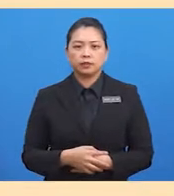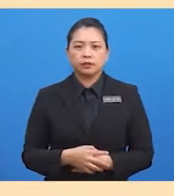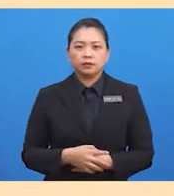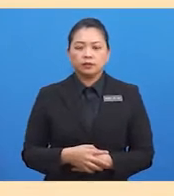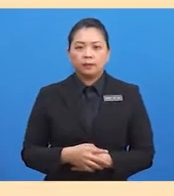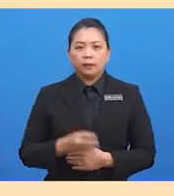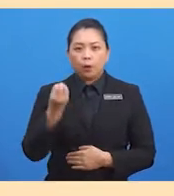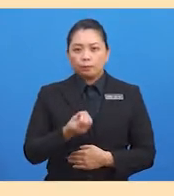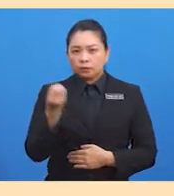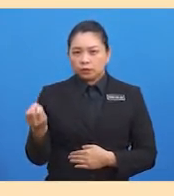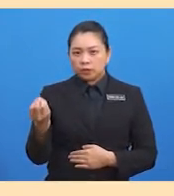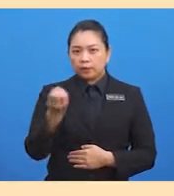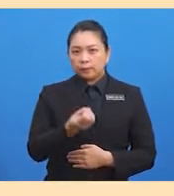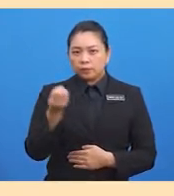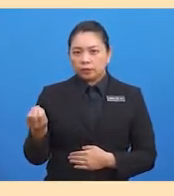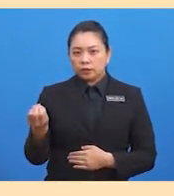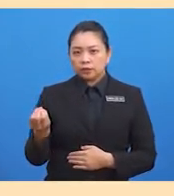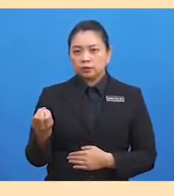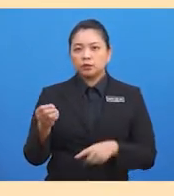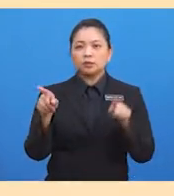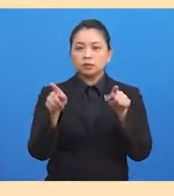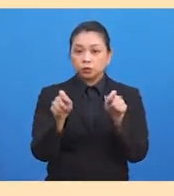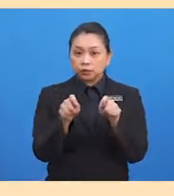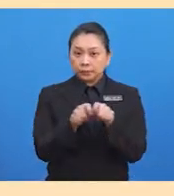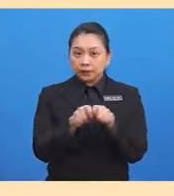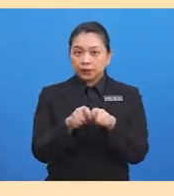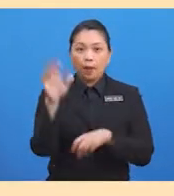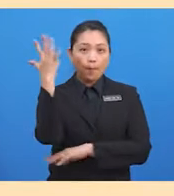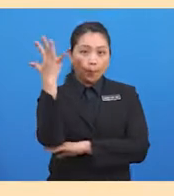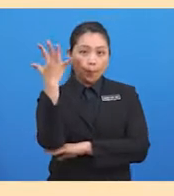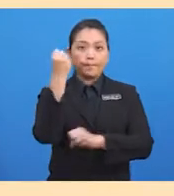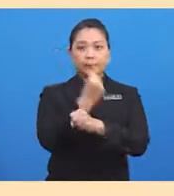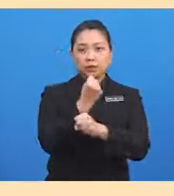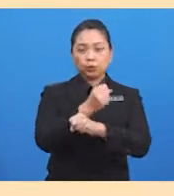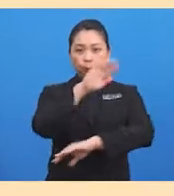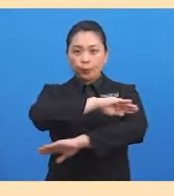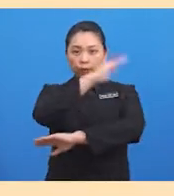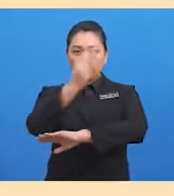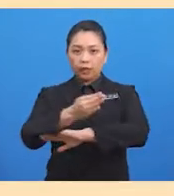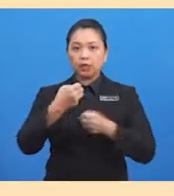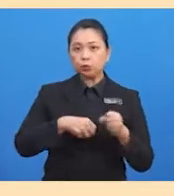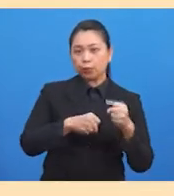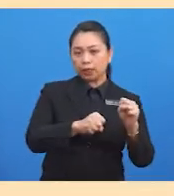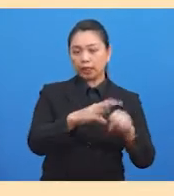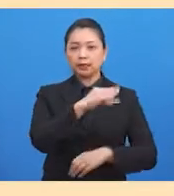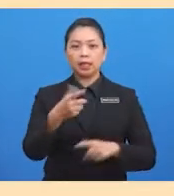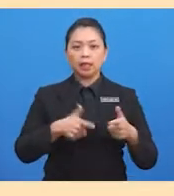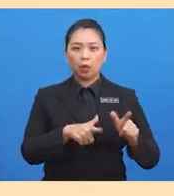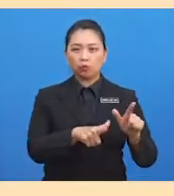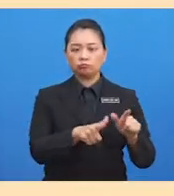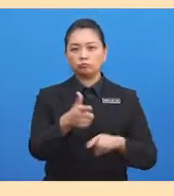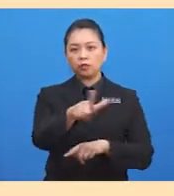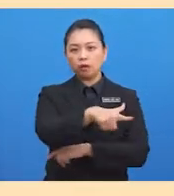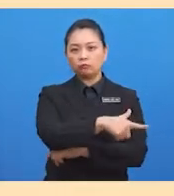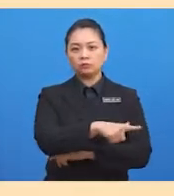Objek-objek di sekeliling seperti pokok, batu, bukit, sungai dan laut juga